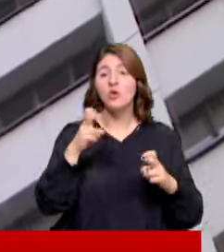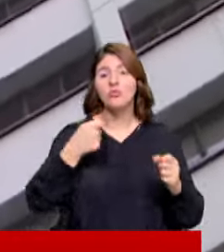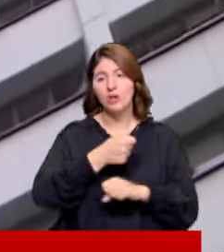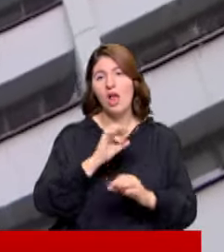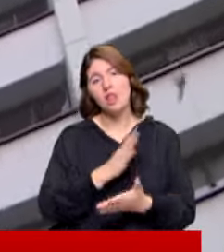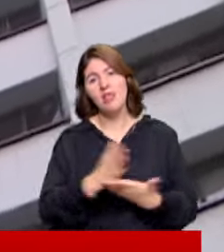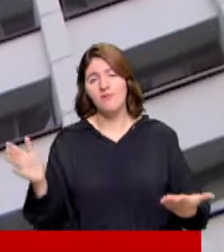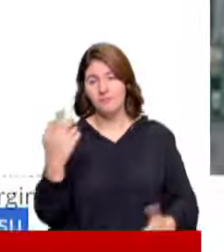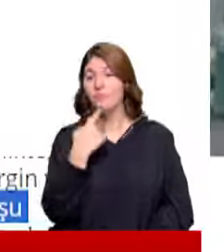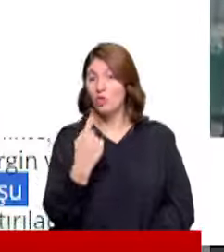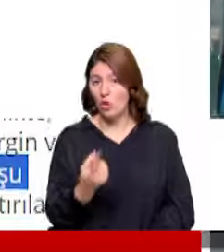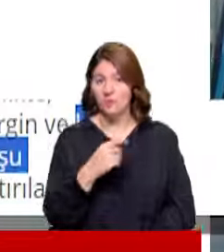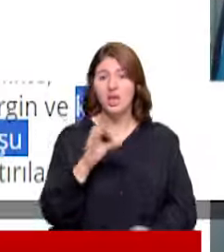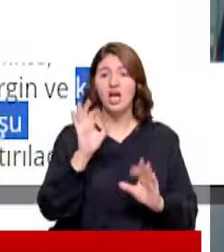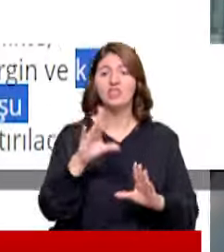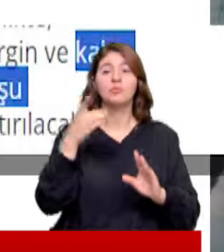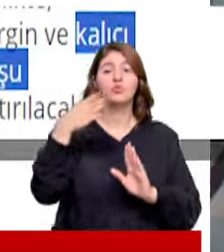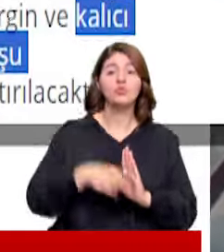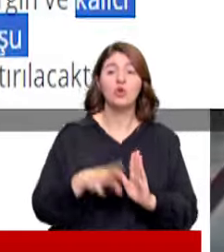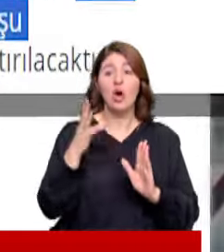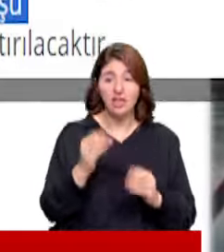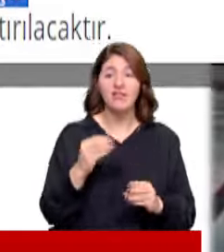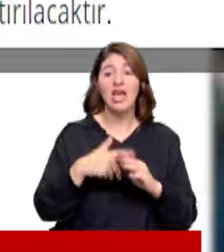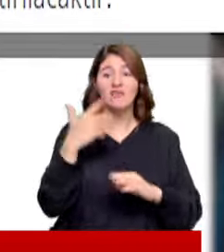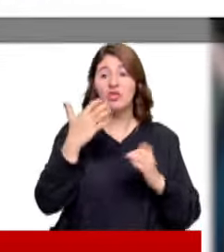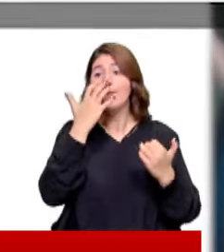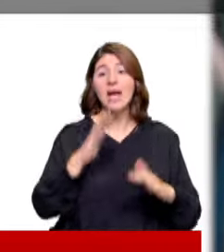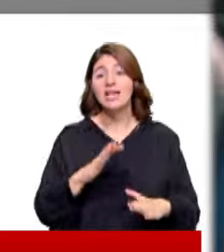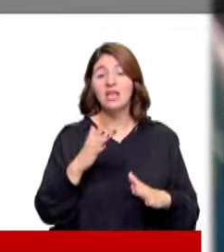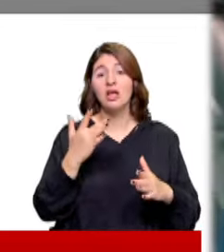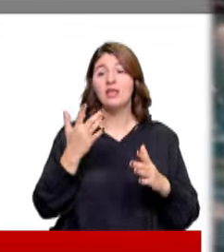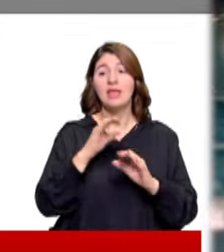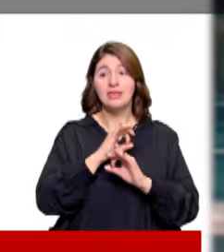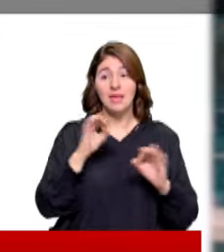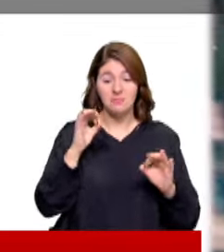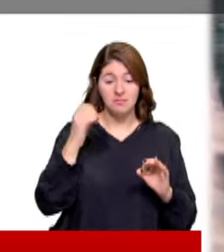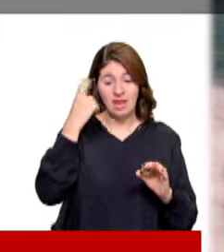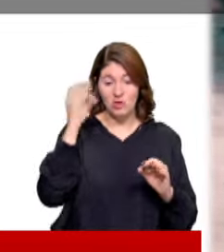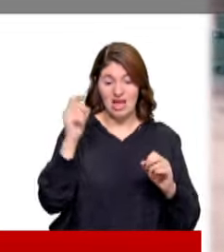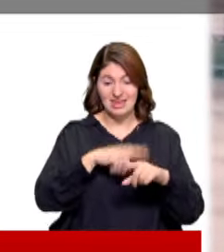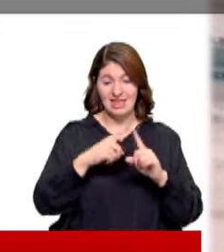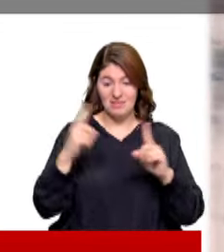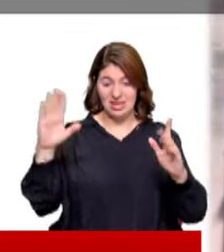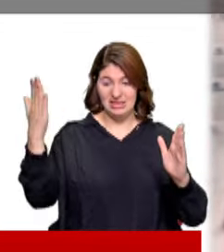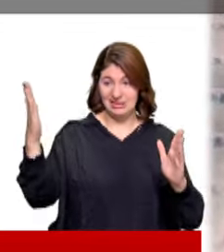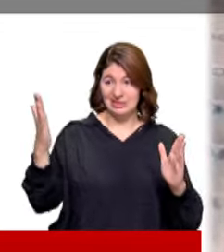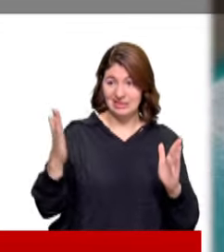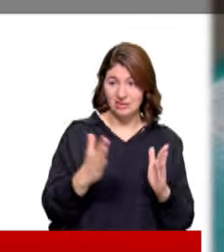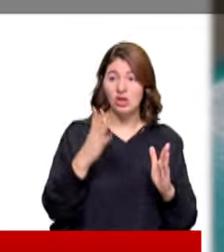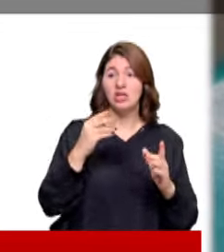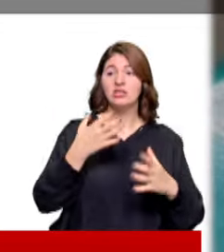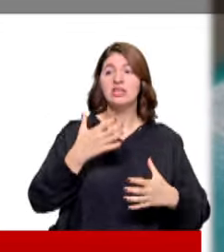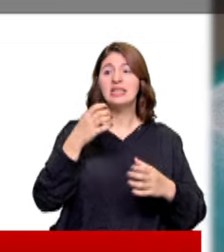mücadeleye devam edeceğim diyor. Kalıcı bir düşüş sağlanana ve enflasyon beklentileri öngörülen tahmin aralığına yakın sayana kadar sıkı